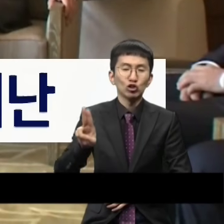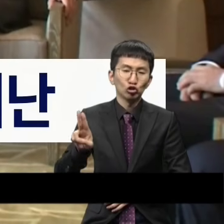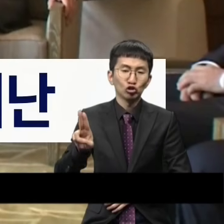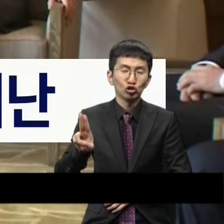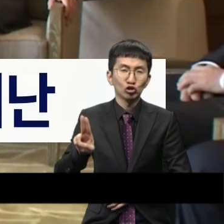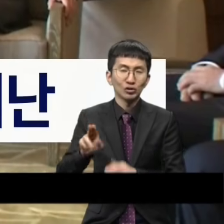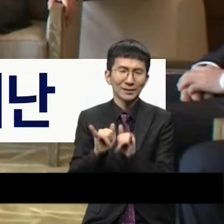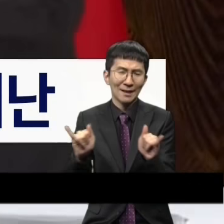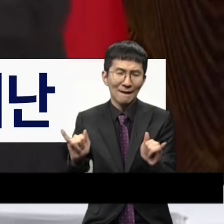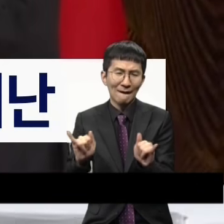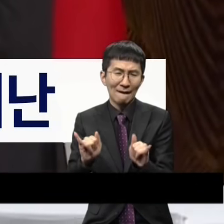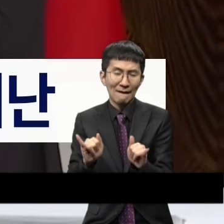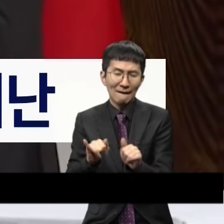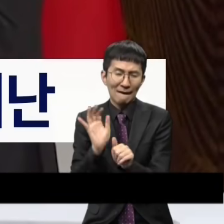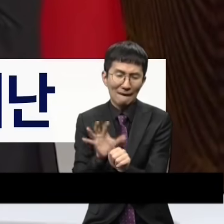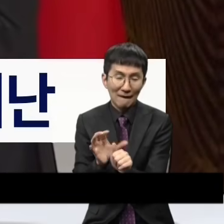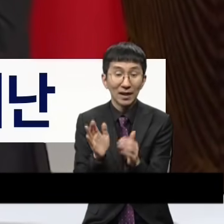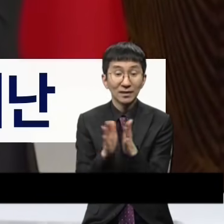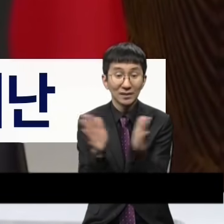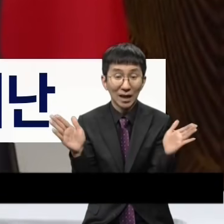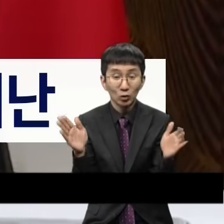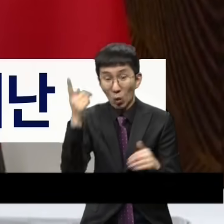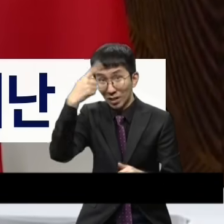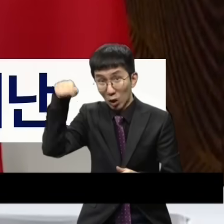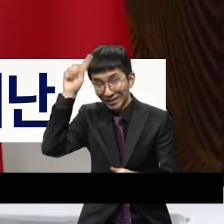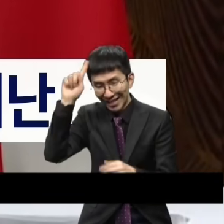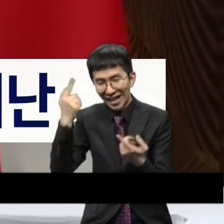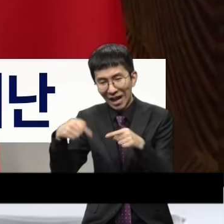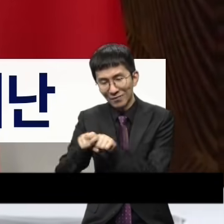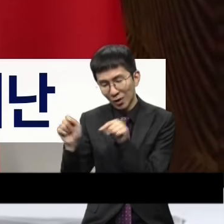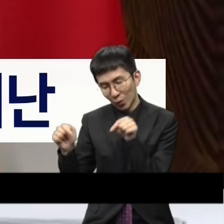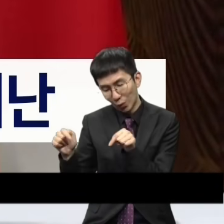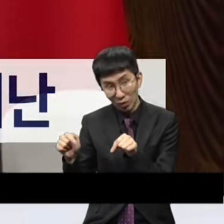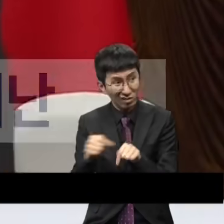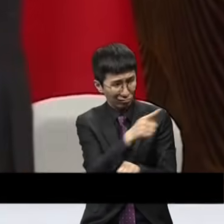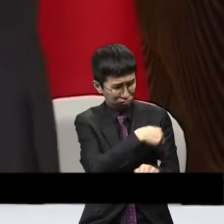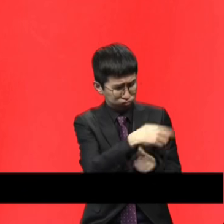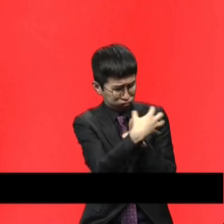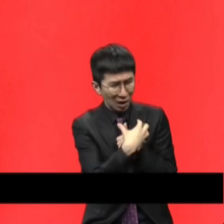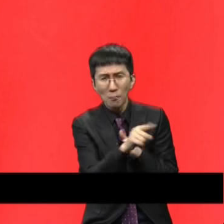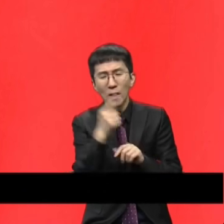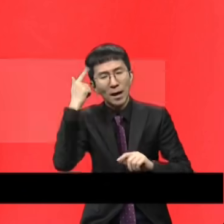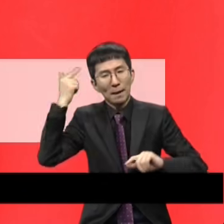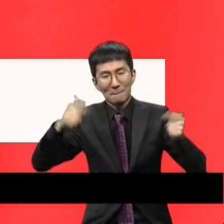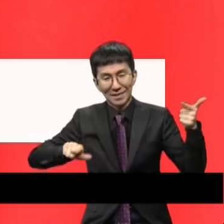러시아 외교장관과 회담을 갖고 서방의 제재에 대해 함께 반대의 목소리를 냈습니다.